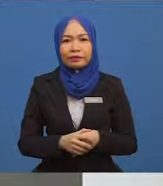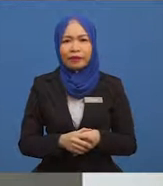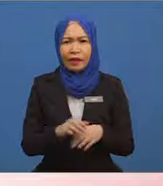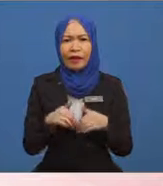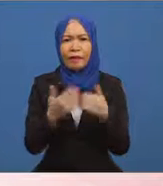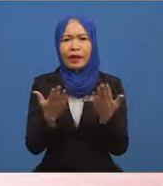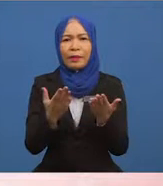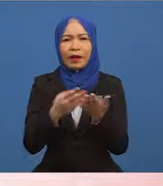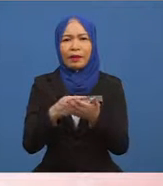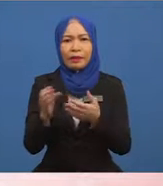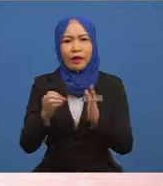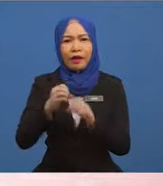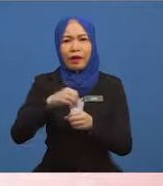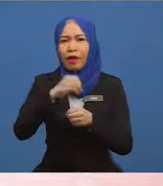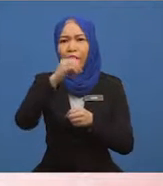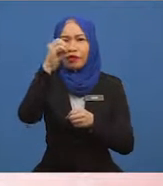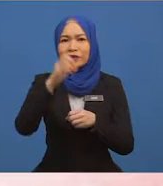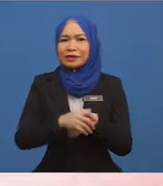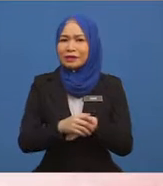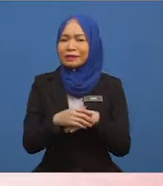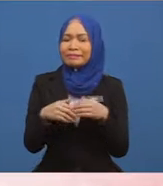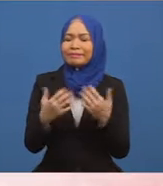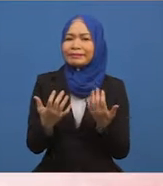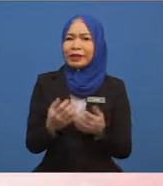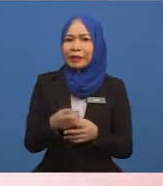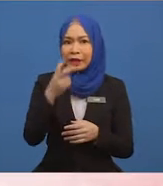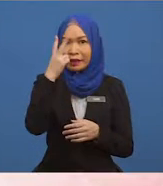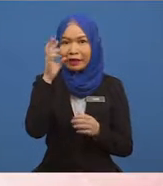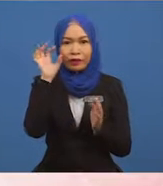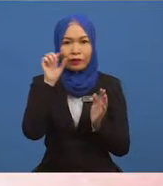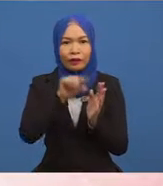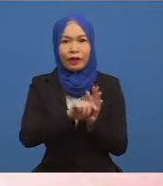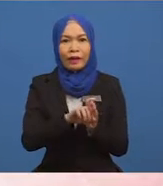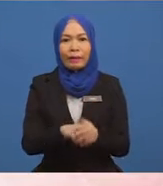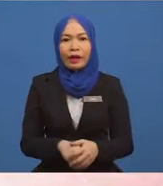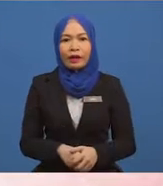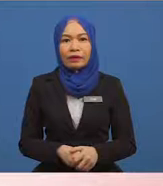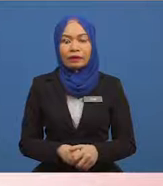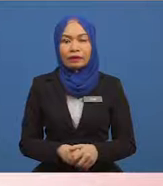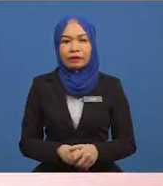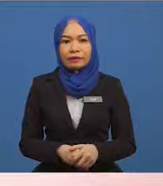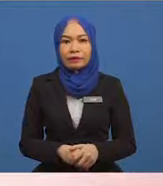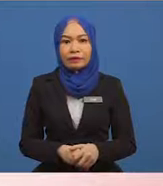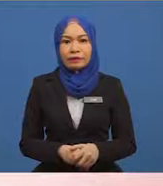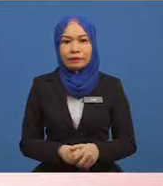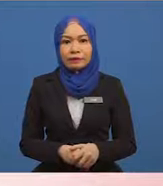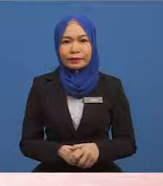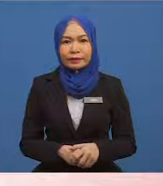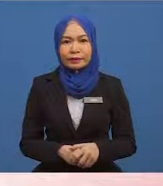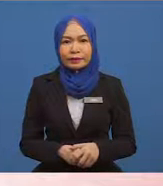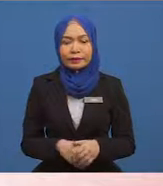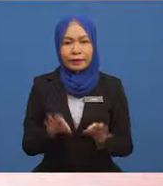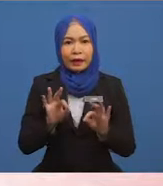dibayar. Berdasarkan graf, pada permulaan senaman, kadar pengambilan